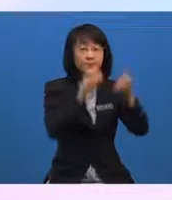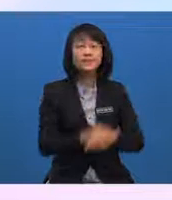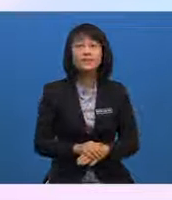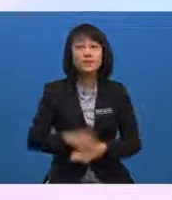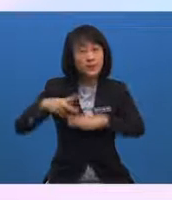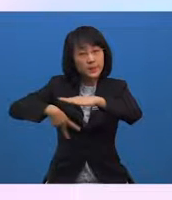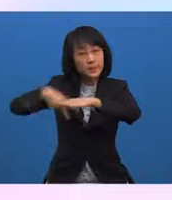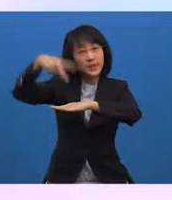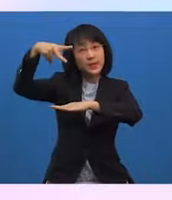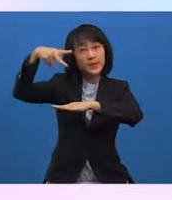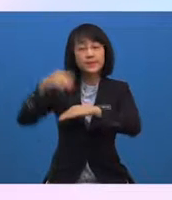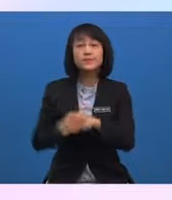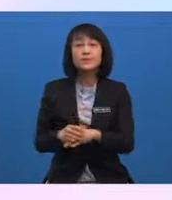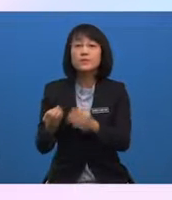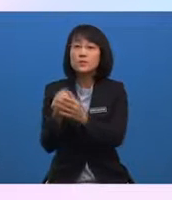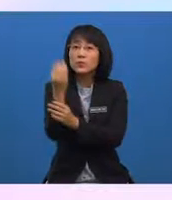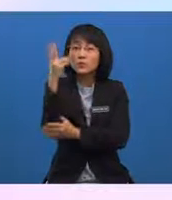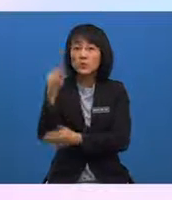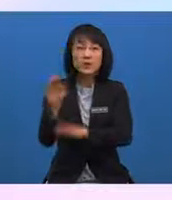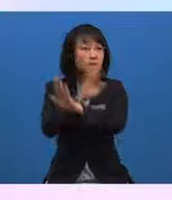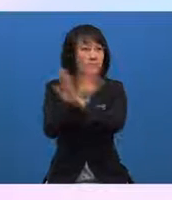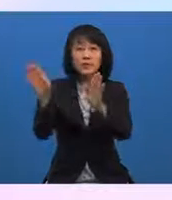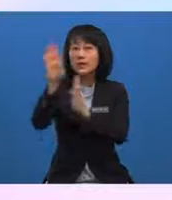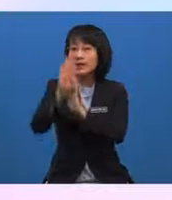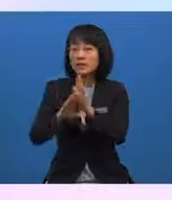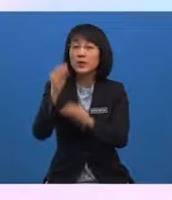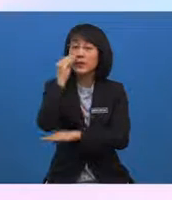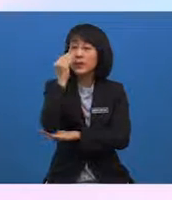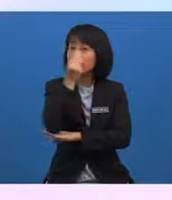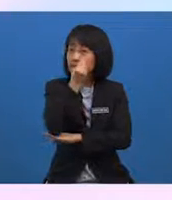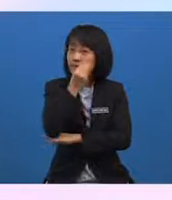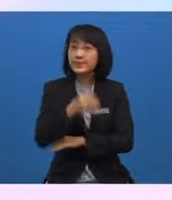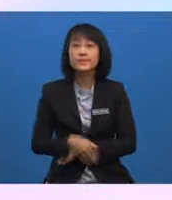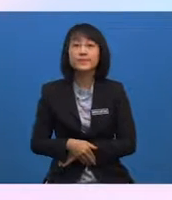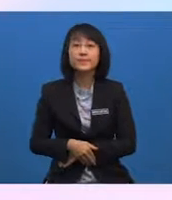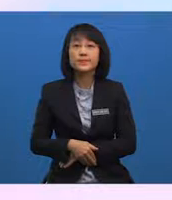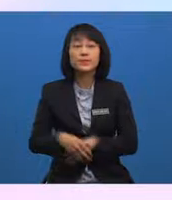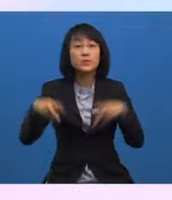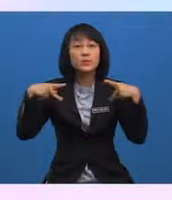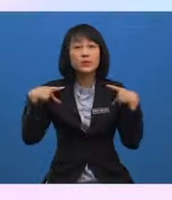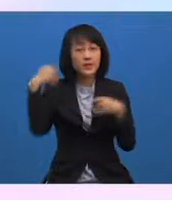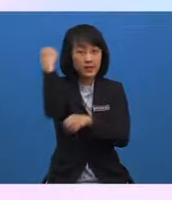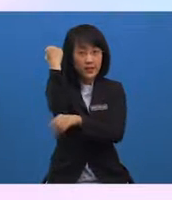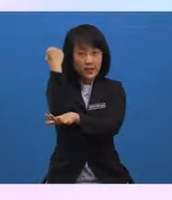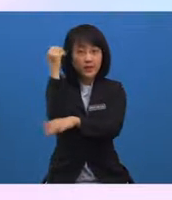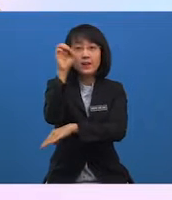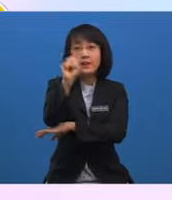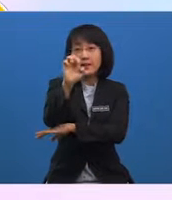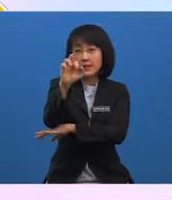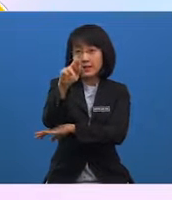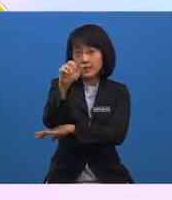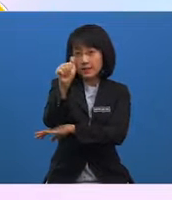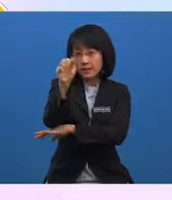pandan merupakan tumbuhan tidak berbunga, mempunyai akar serabut dan urat daun